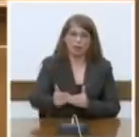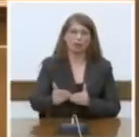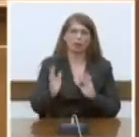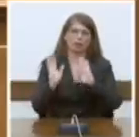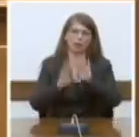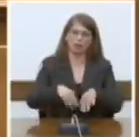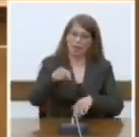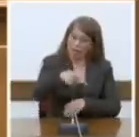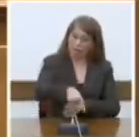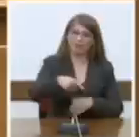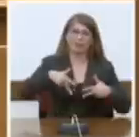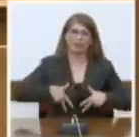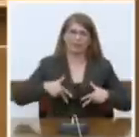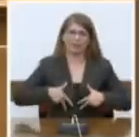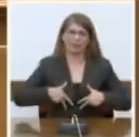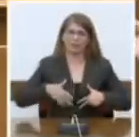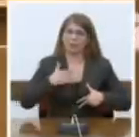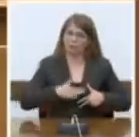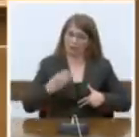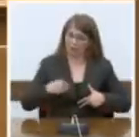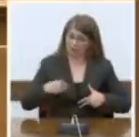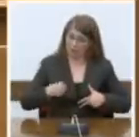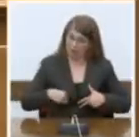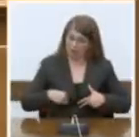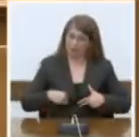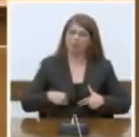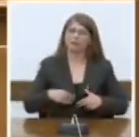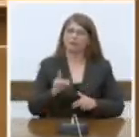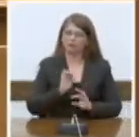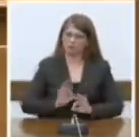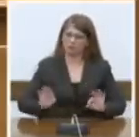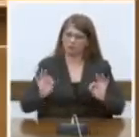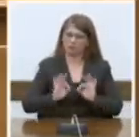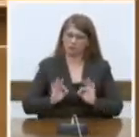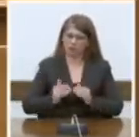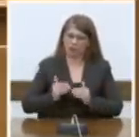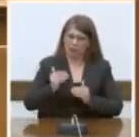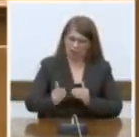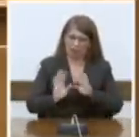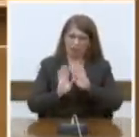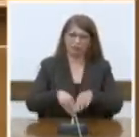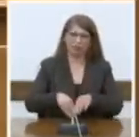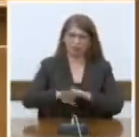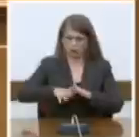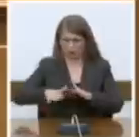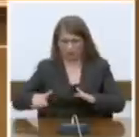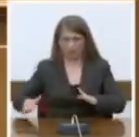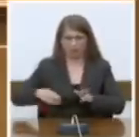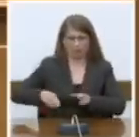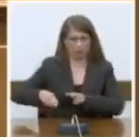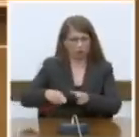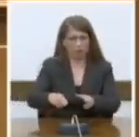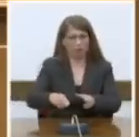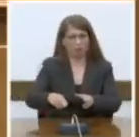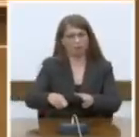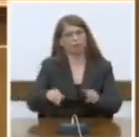αυτή η κυβέρνηση που λέει ότι θέλει να είναι πράσινη, μας επιφύλαξε να ανασταλούν οι κατεδαφίσεις στον Αιγαλό, στα ποτάμια, στις